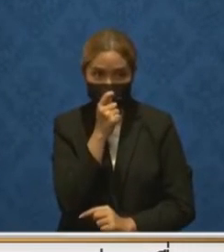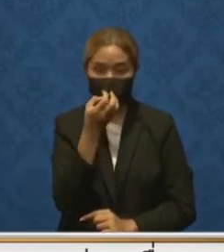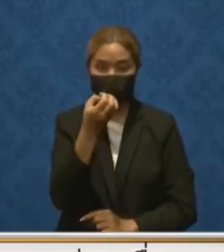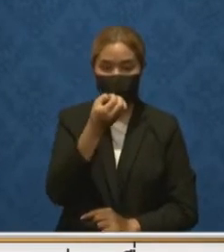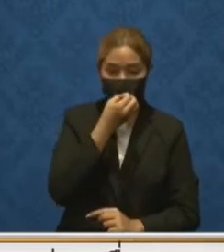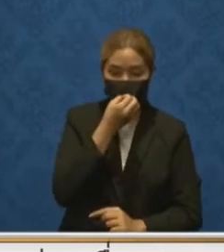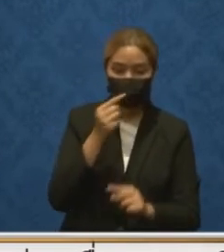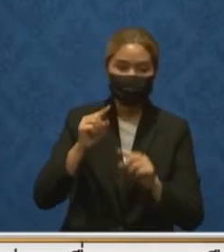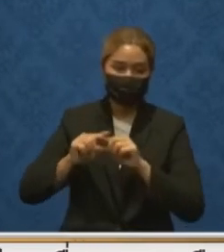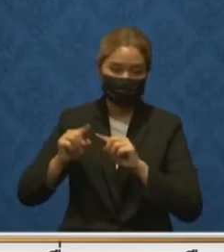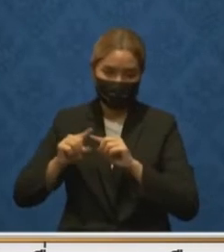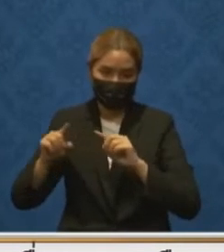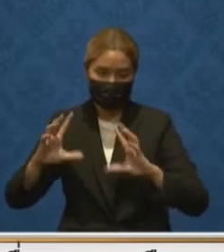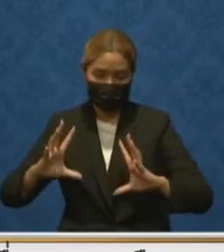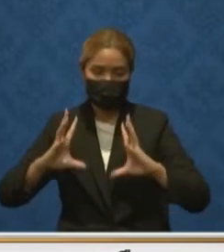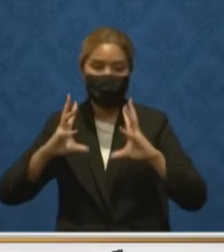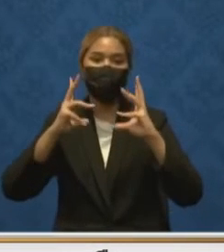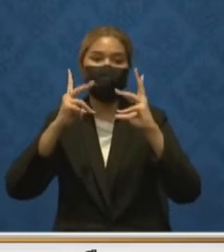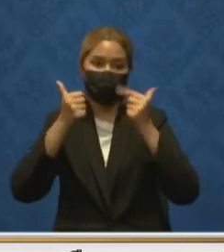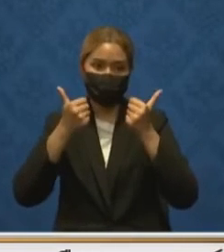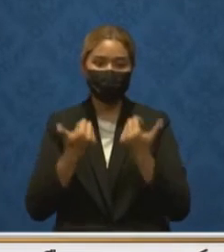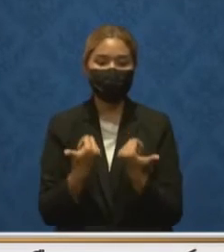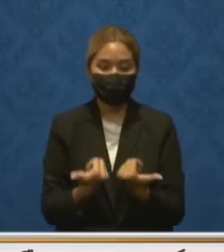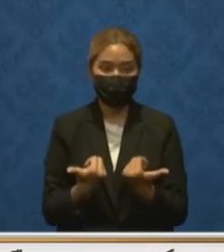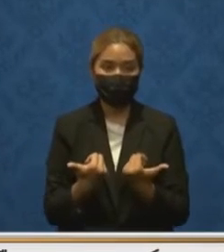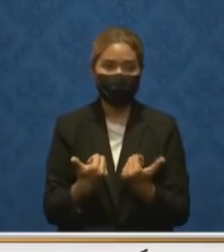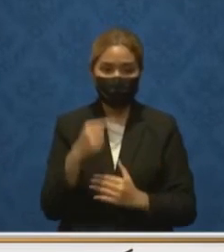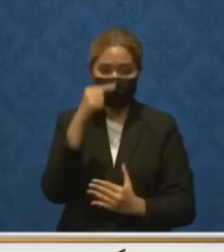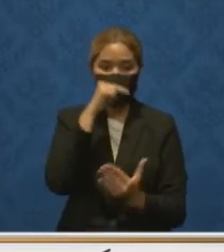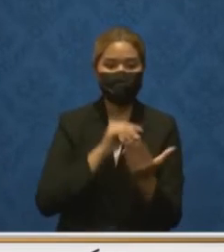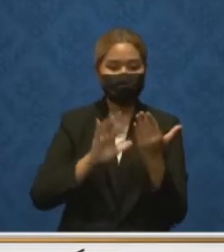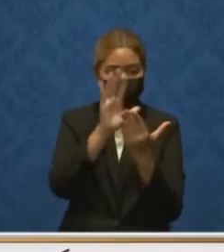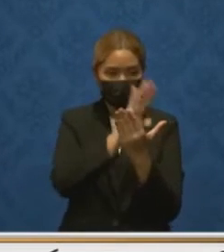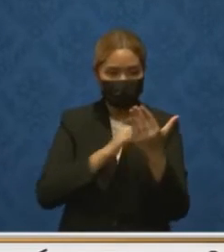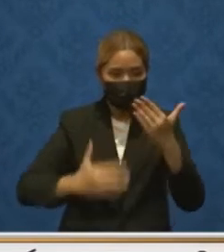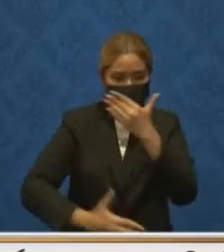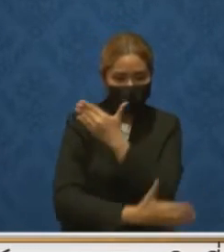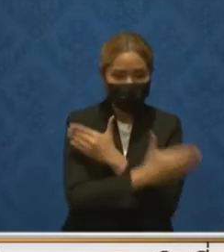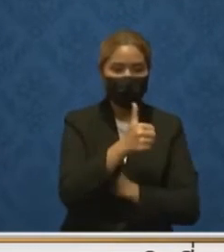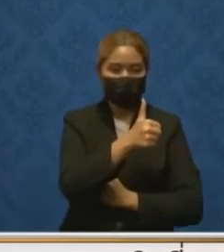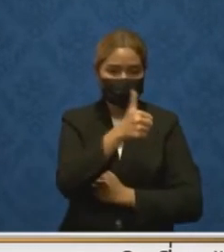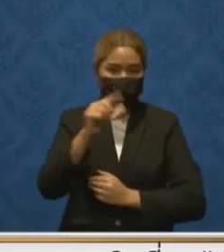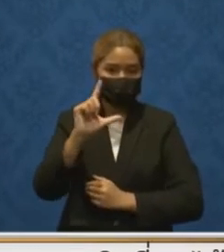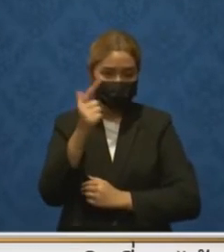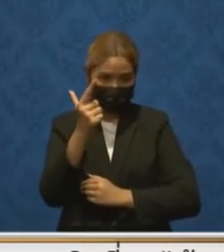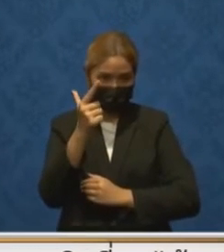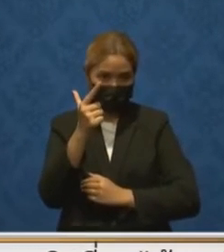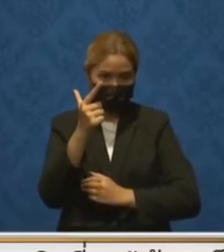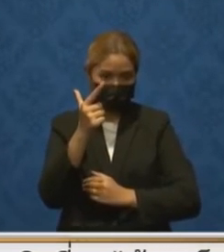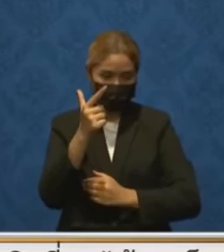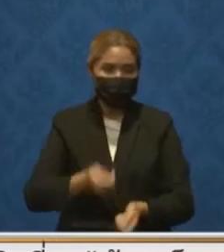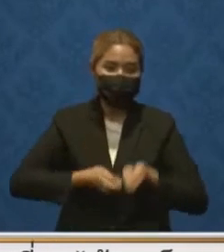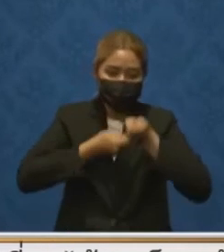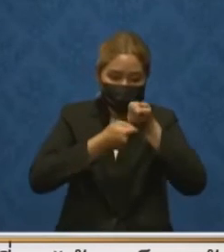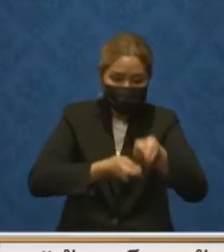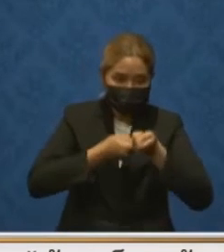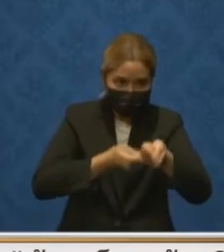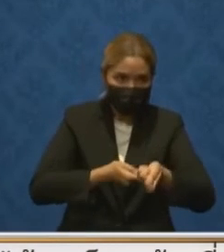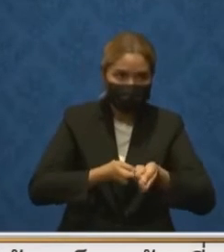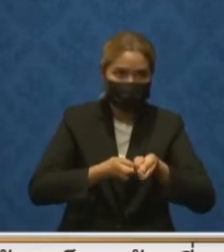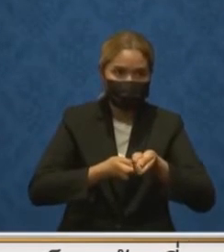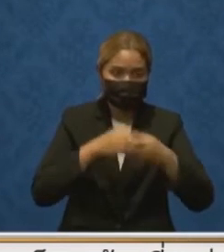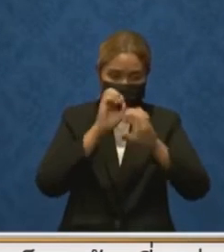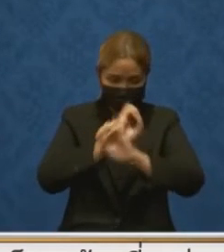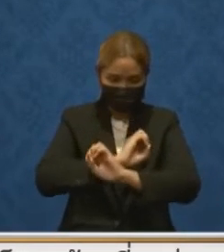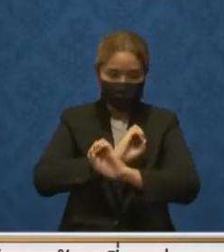นี่คือโอกาสทองของสินค้ากระเศษไยไม่เห็นรัฐบาลให้ความสนใจในเรื่องนี้เลยไม่จรงครั